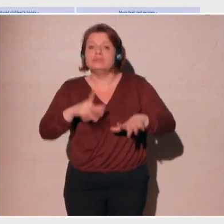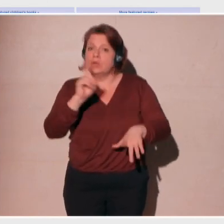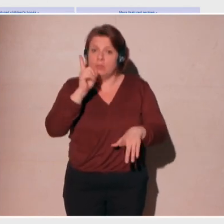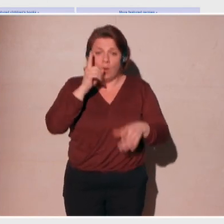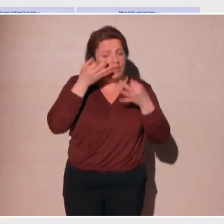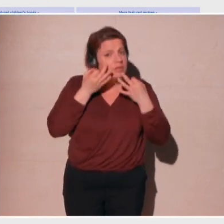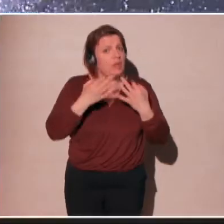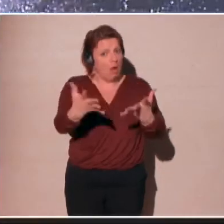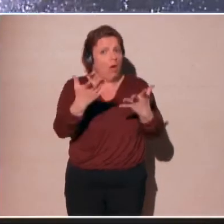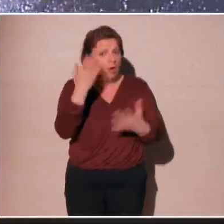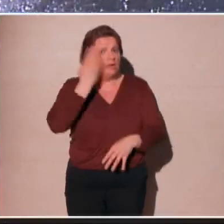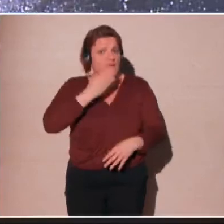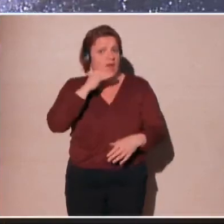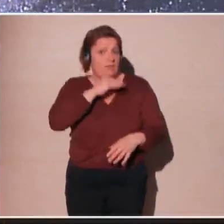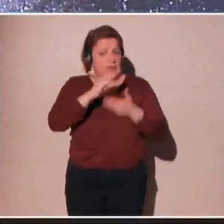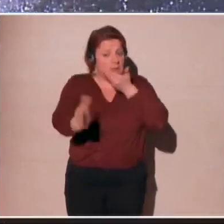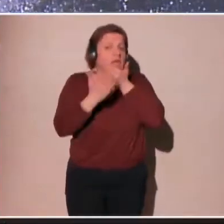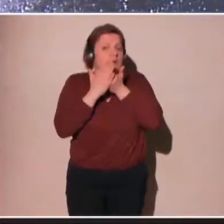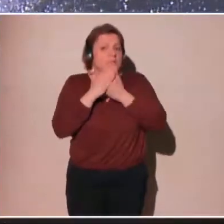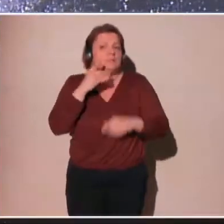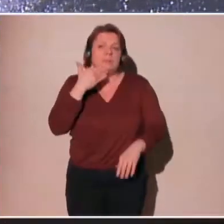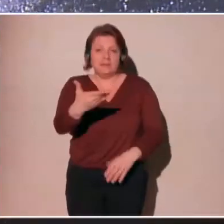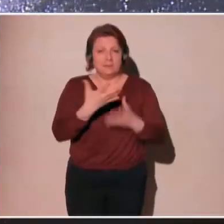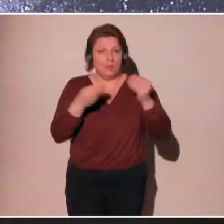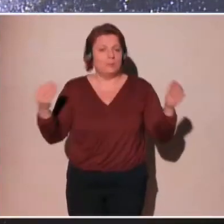est compté. Merci beaucoup.